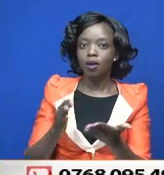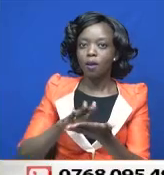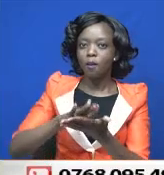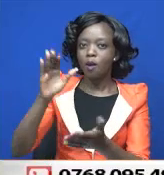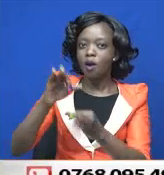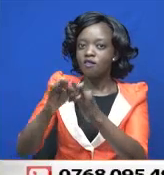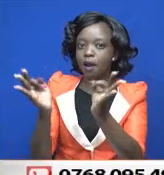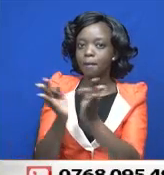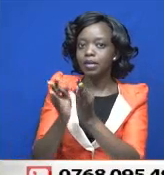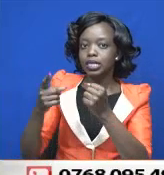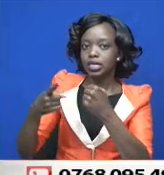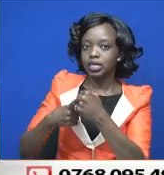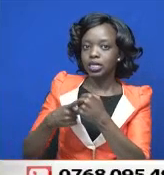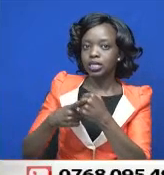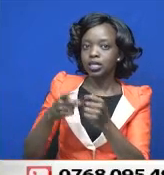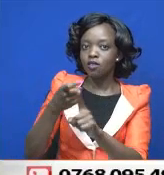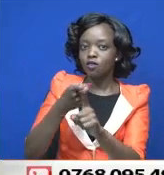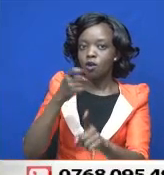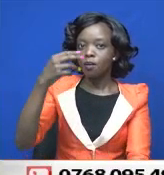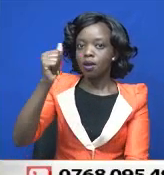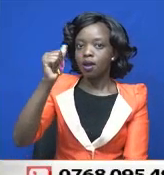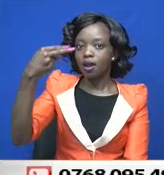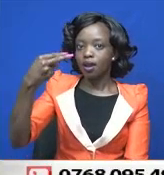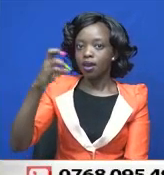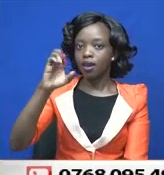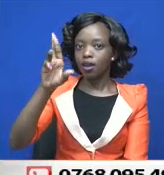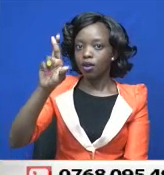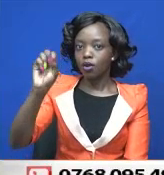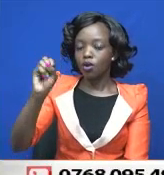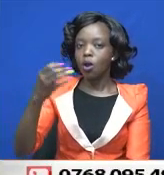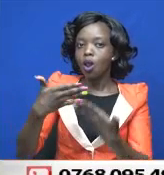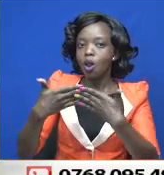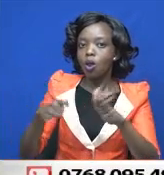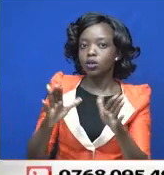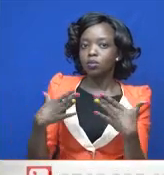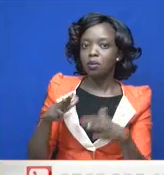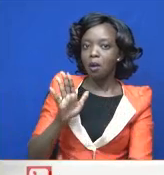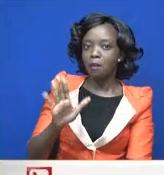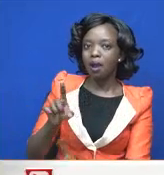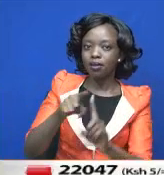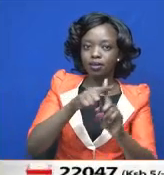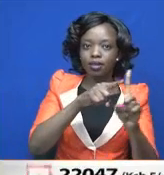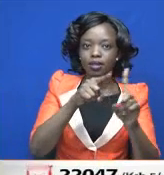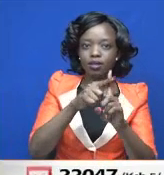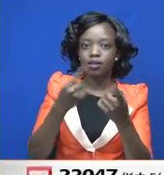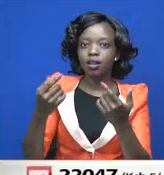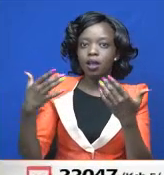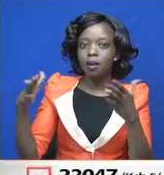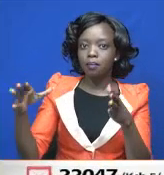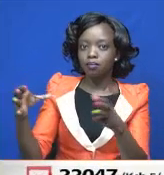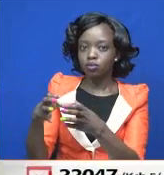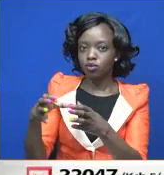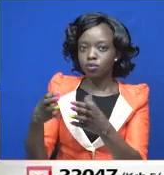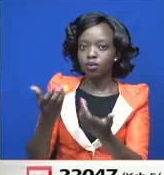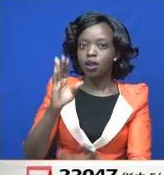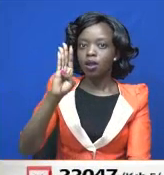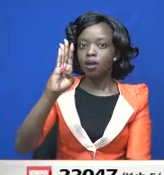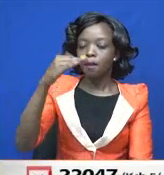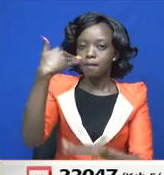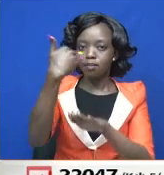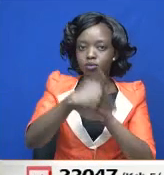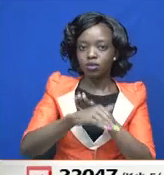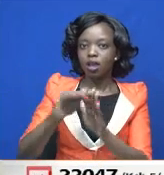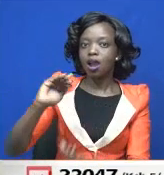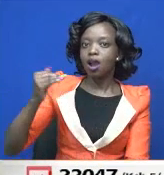familia sita kutoka Ahero zinaomboleza vifo vya wapendwa wao waliouawa na umati eneo la Bumala katika kaunti ya Busia.